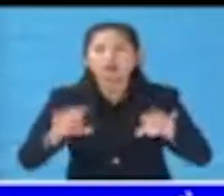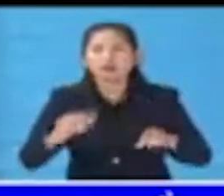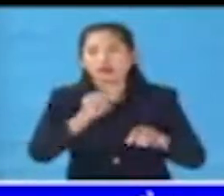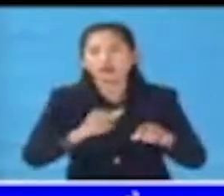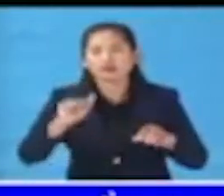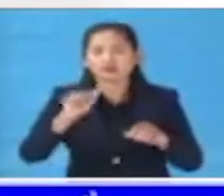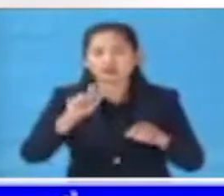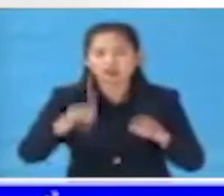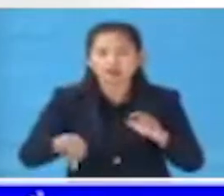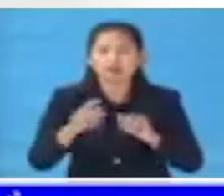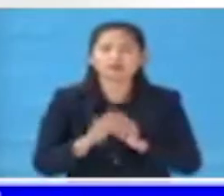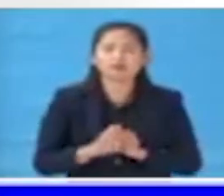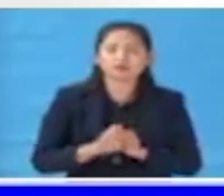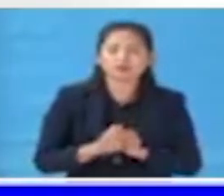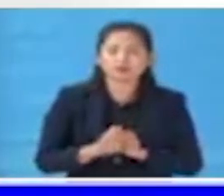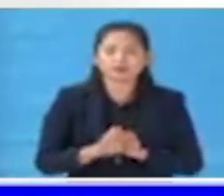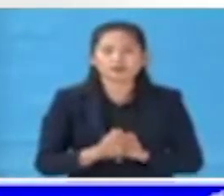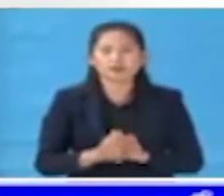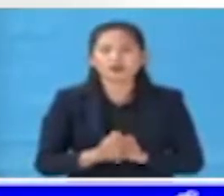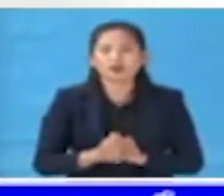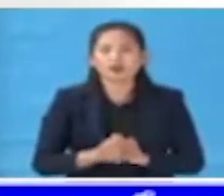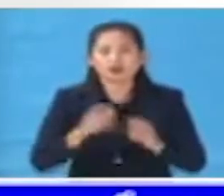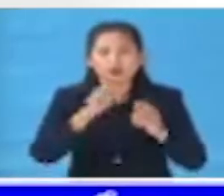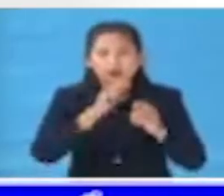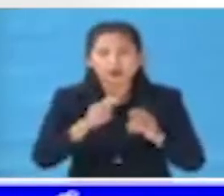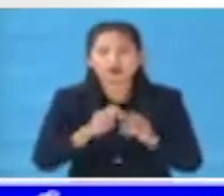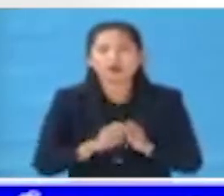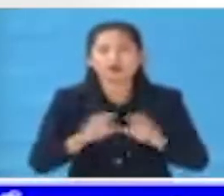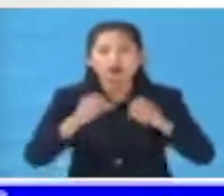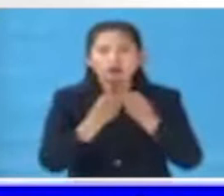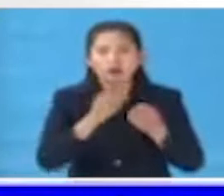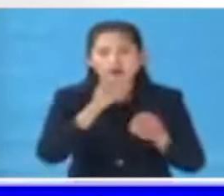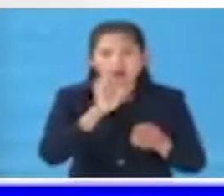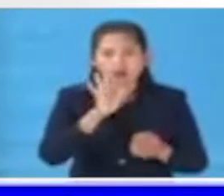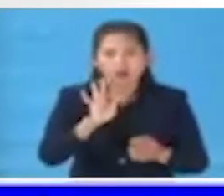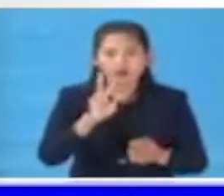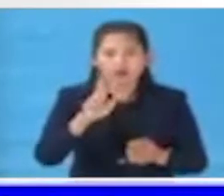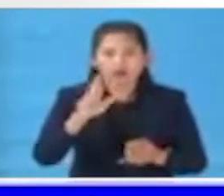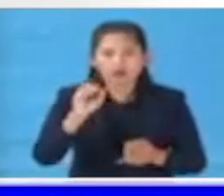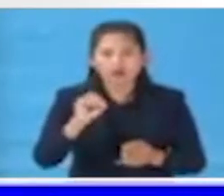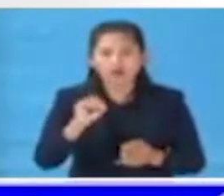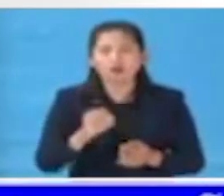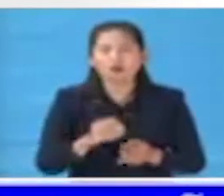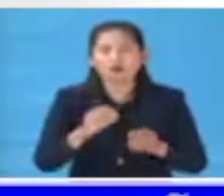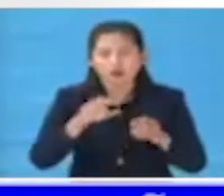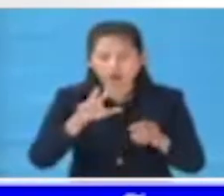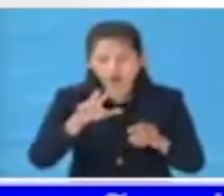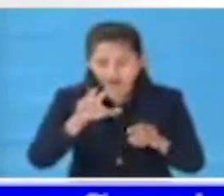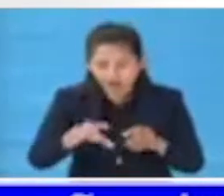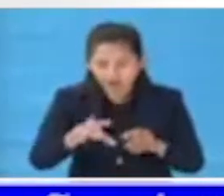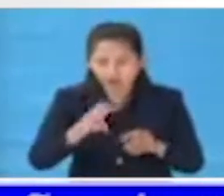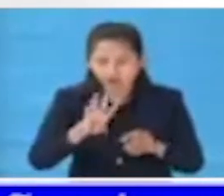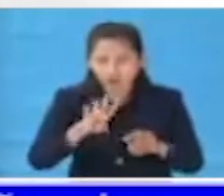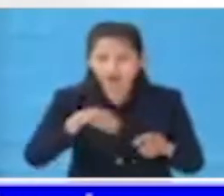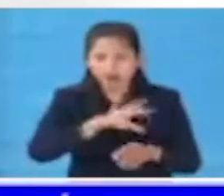យ៍យោងតាមរបាយការណ៍របស់អង្គការ4 Paws ឬក៏ហៅថាកញ្ញា4នៅ